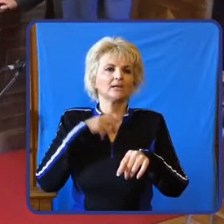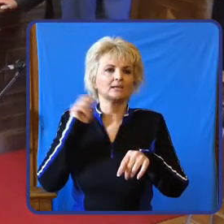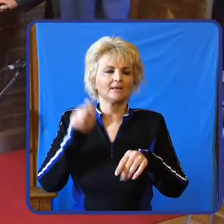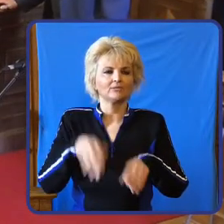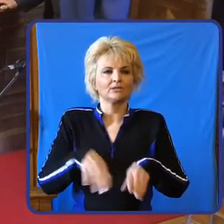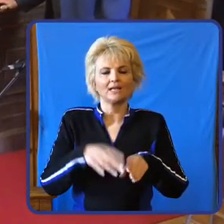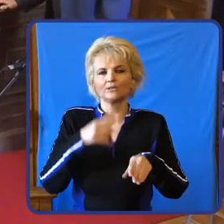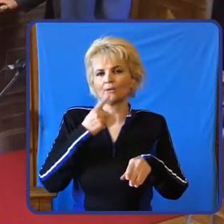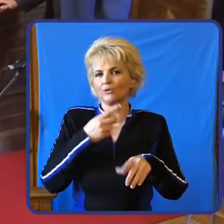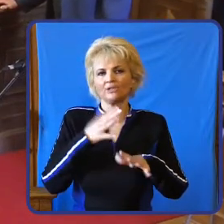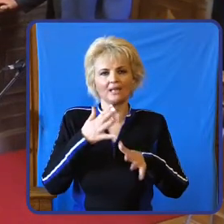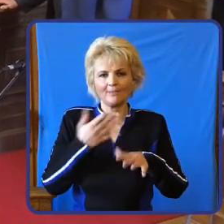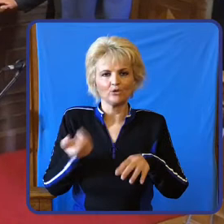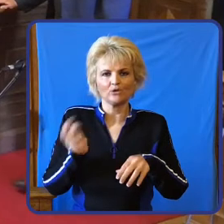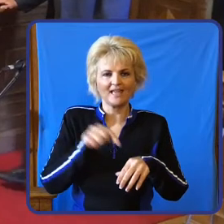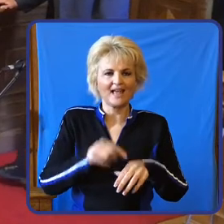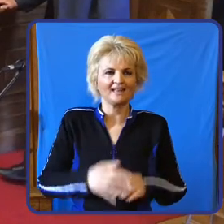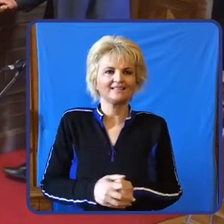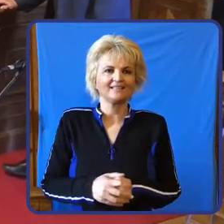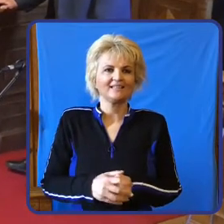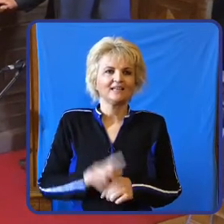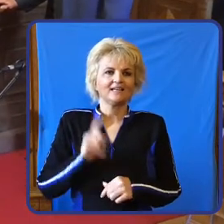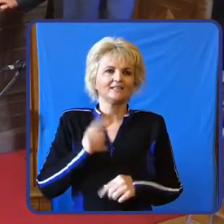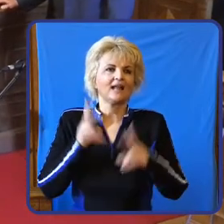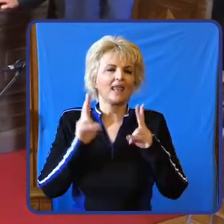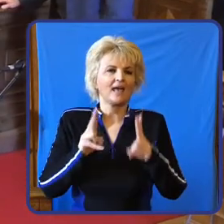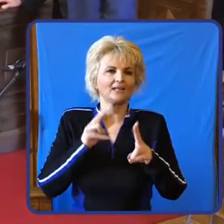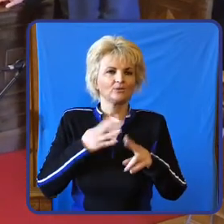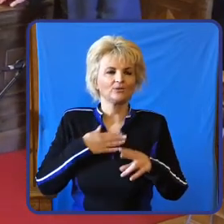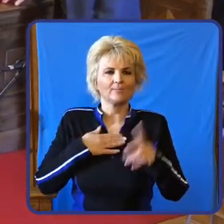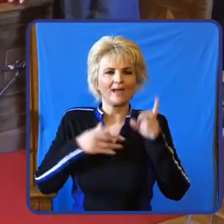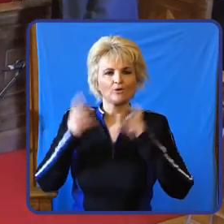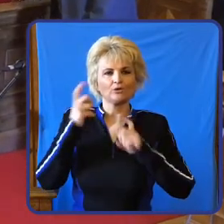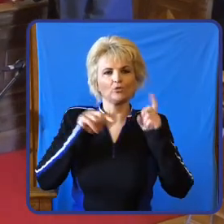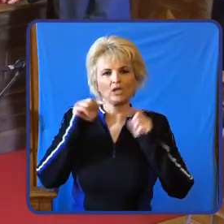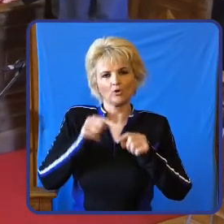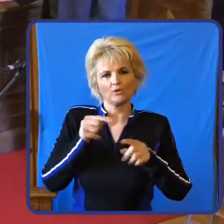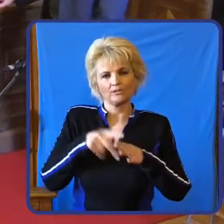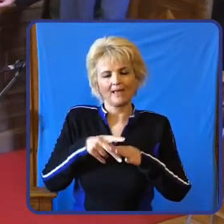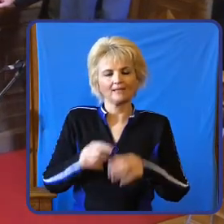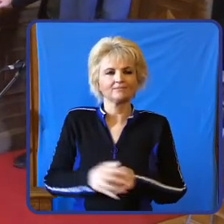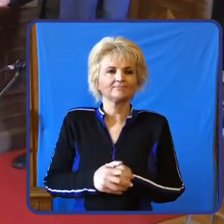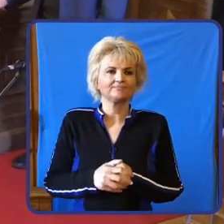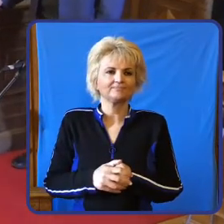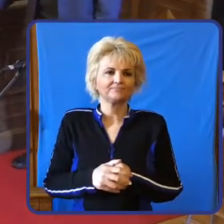ugyan nem is. Úgyhogy, de lehet, hogy eljön, lehet, hogy meggondolja közben magát.